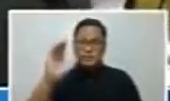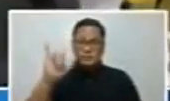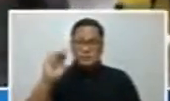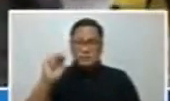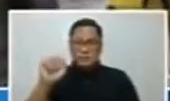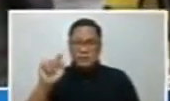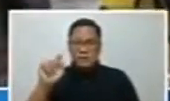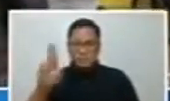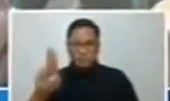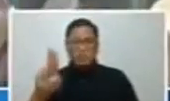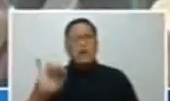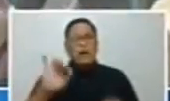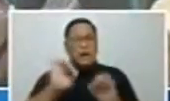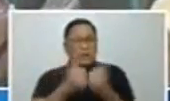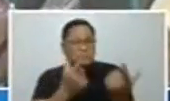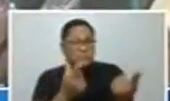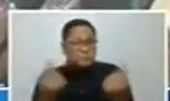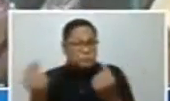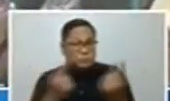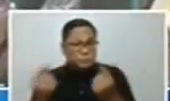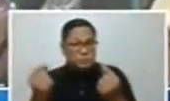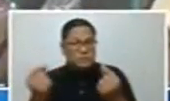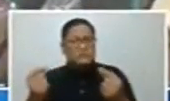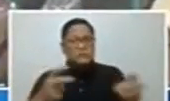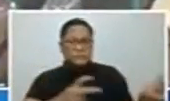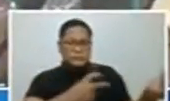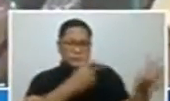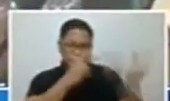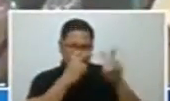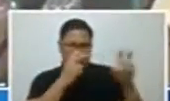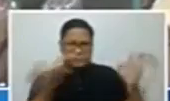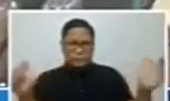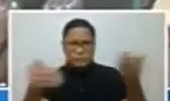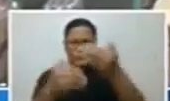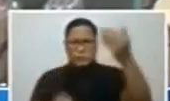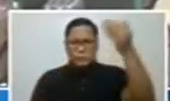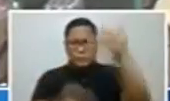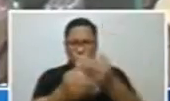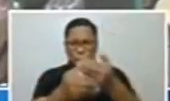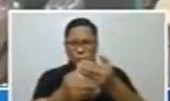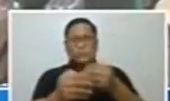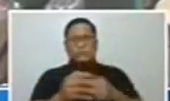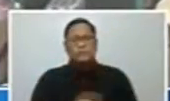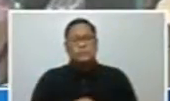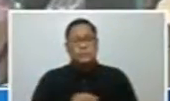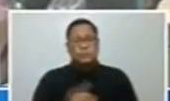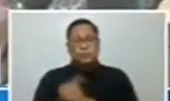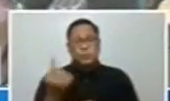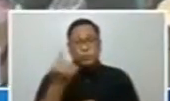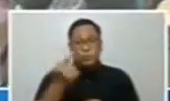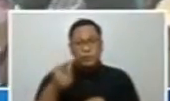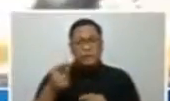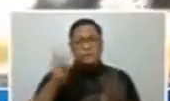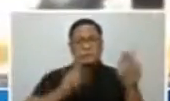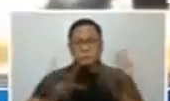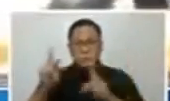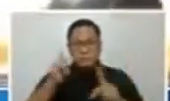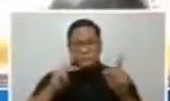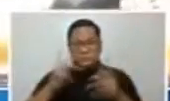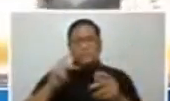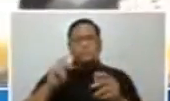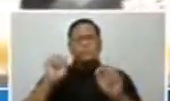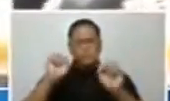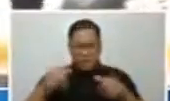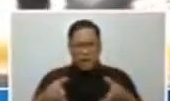nating step down facilities para ma-develop natin yung mga hospitals ng mga mild symptoms, doon na sila,